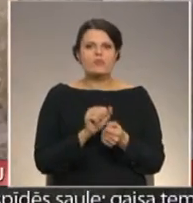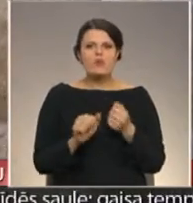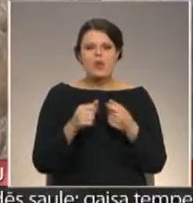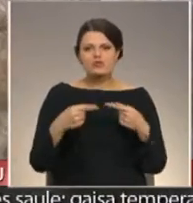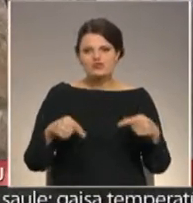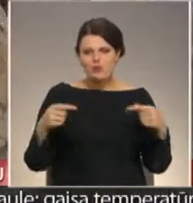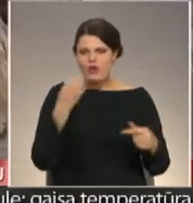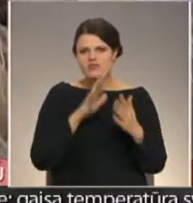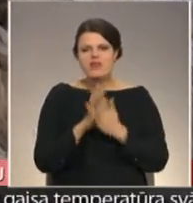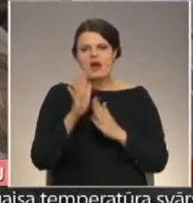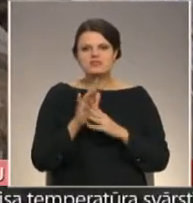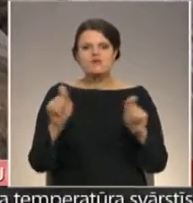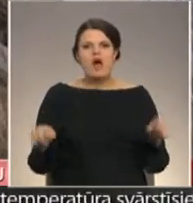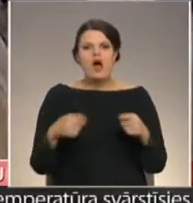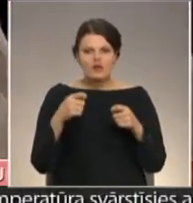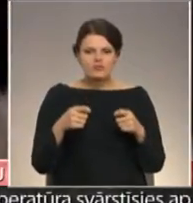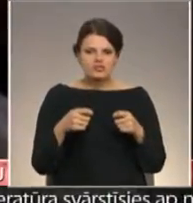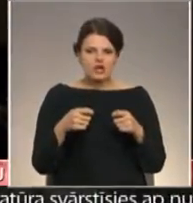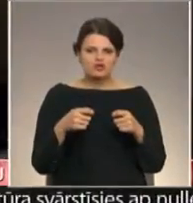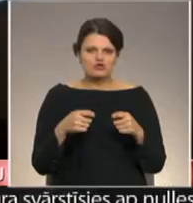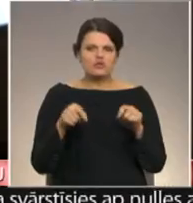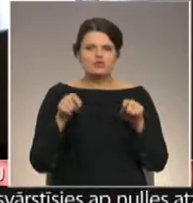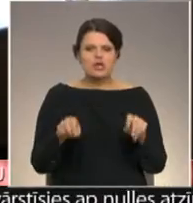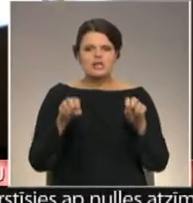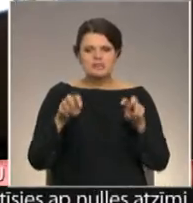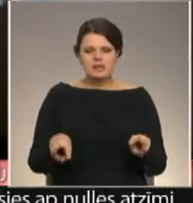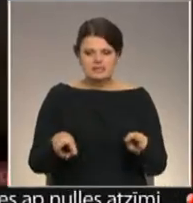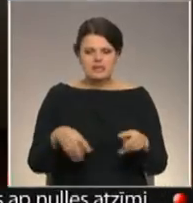galvenokārt dārzeņu audzēšanas liekompostā. Sanda Bauman, Artūrs Gruzdiņš, Vidzemes televīzija.